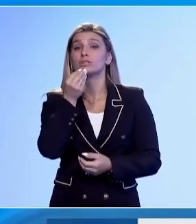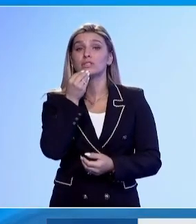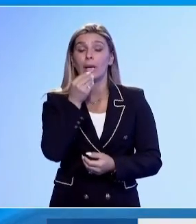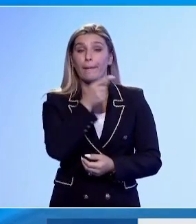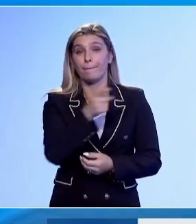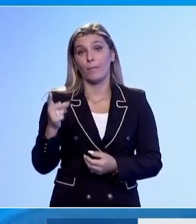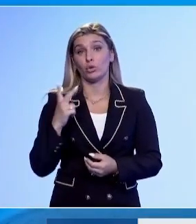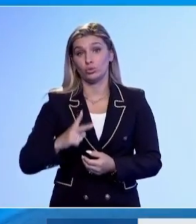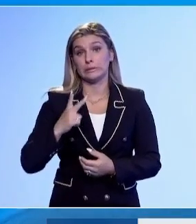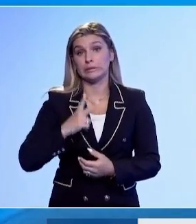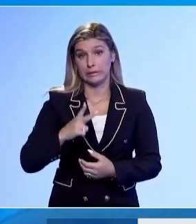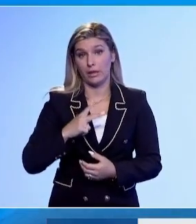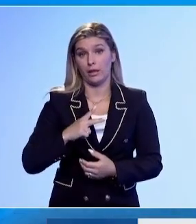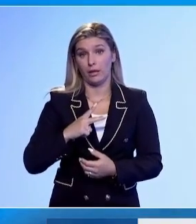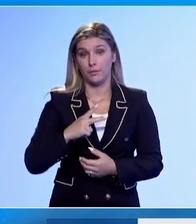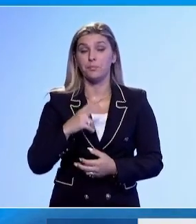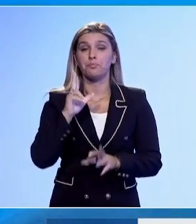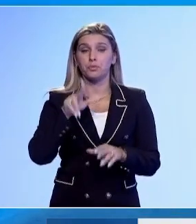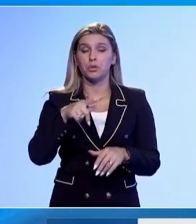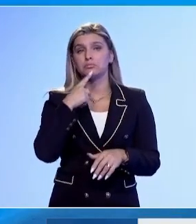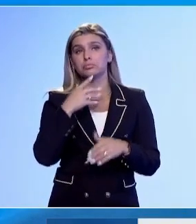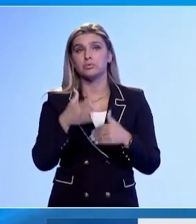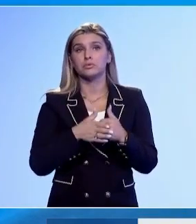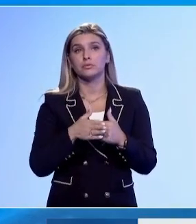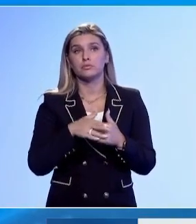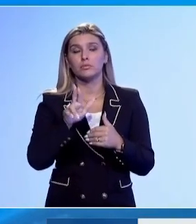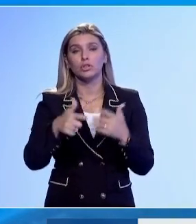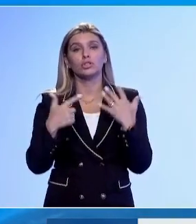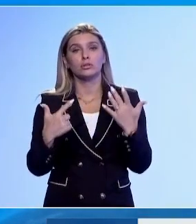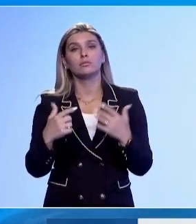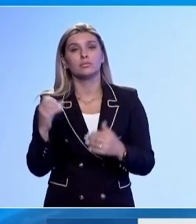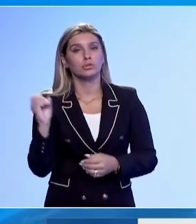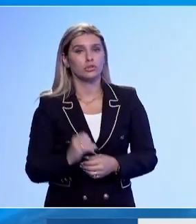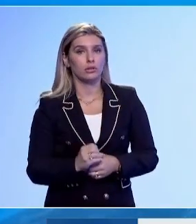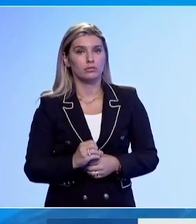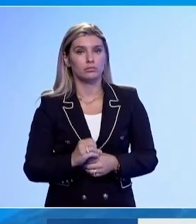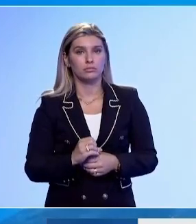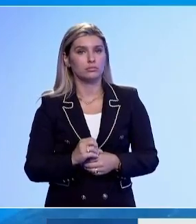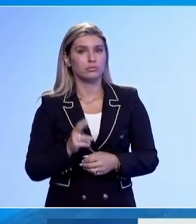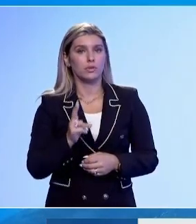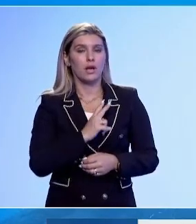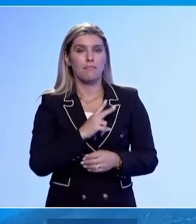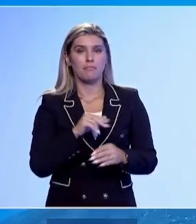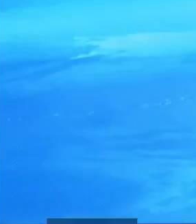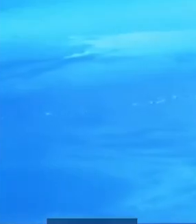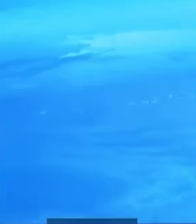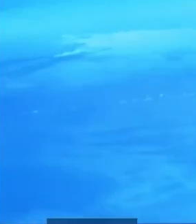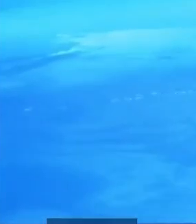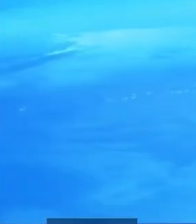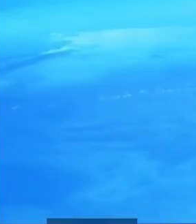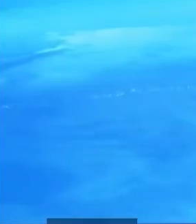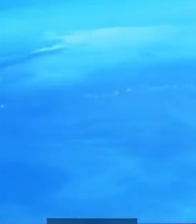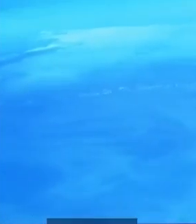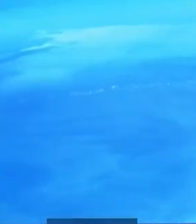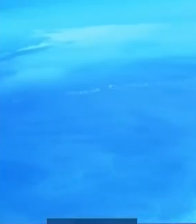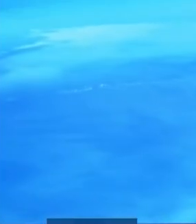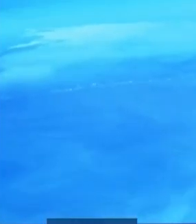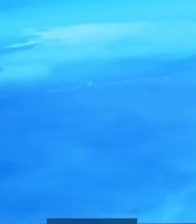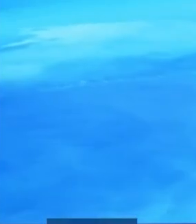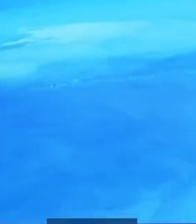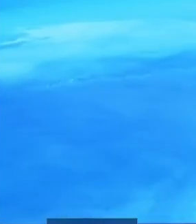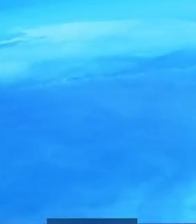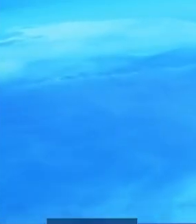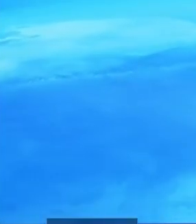qytetarëve, ne mund të themi se kemi dikon rreth 70% të mbulueshmërisë së nevojës së tregut. Me ftesë të